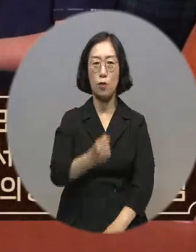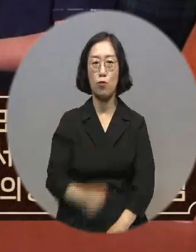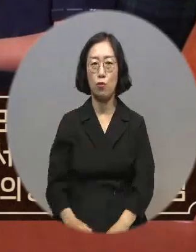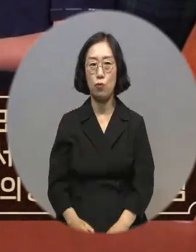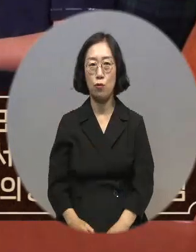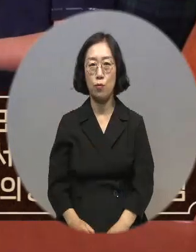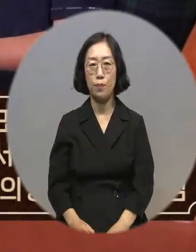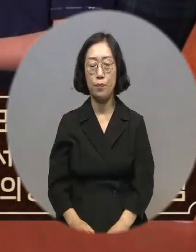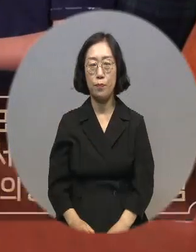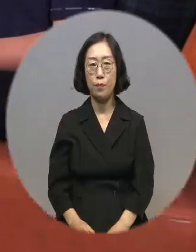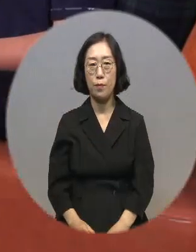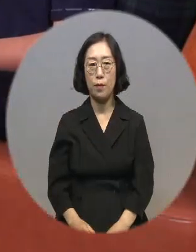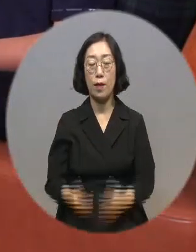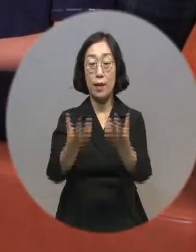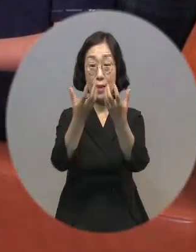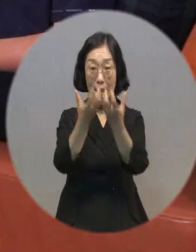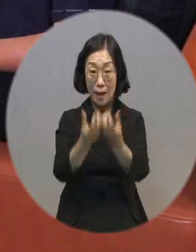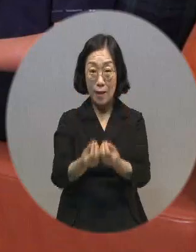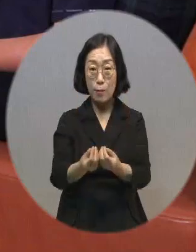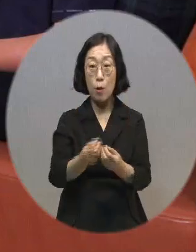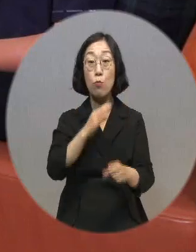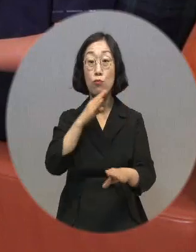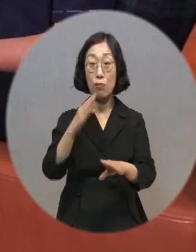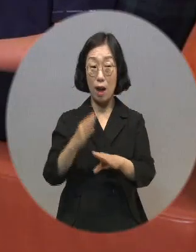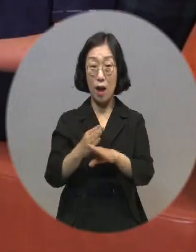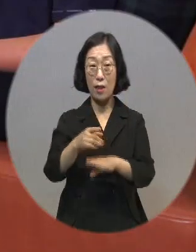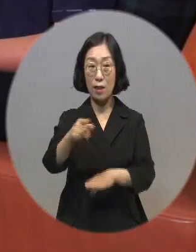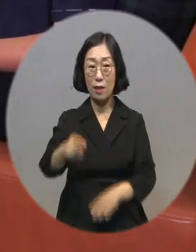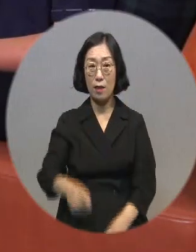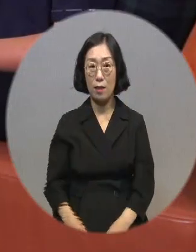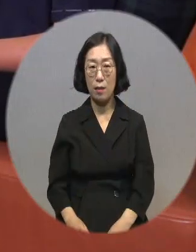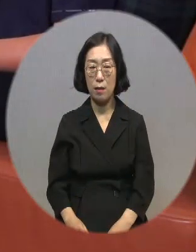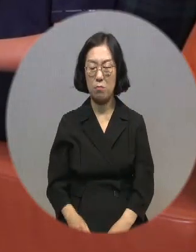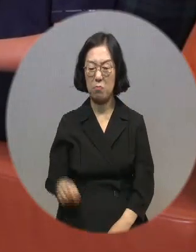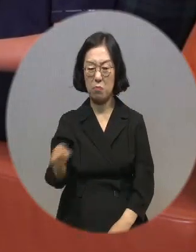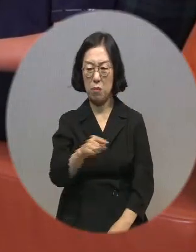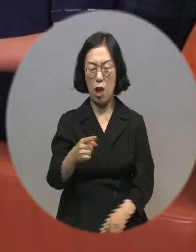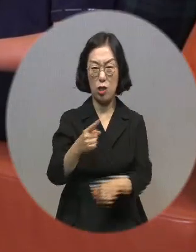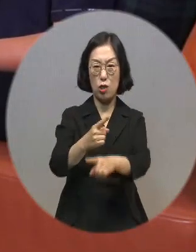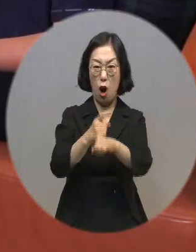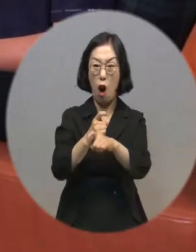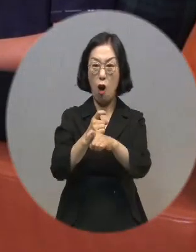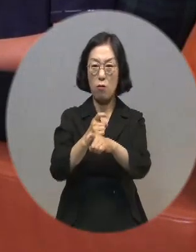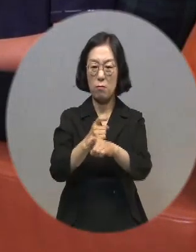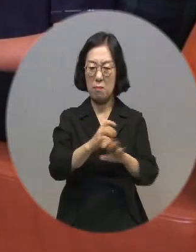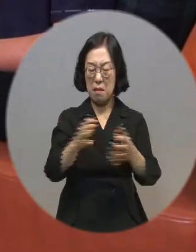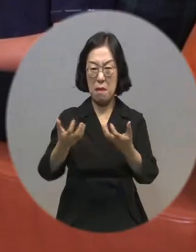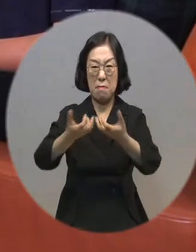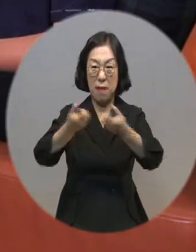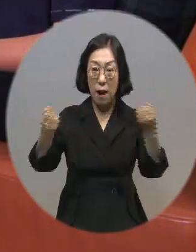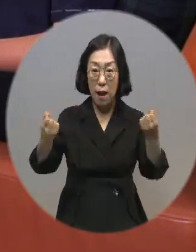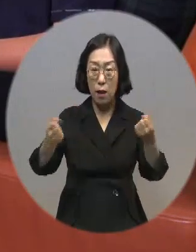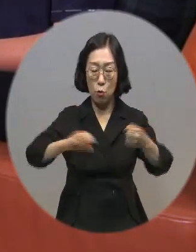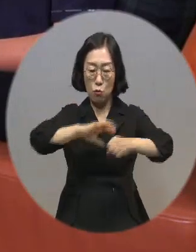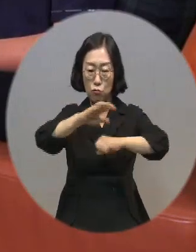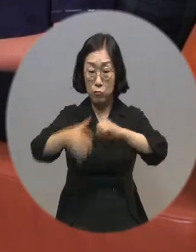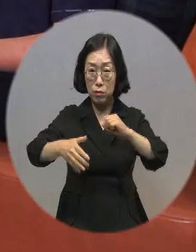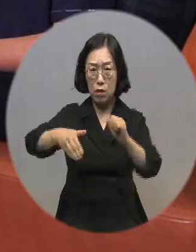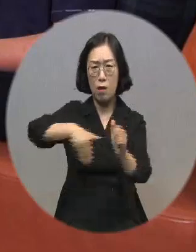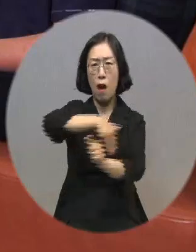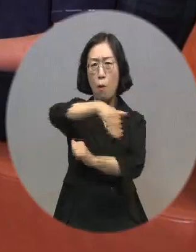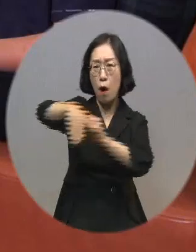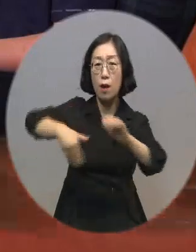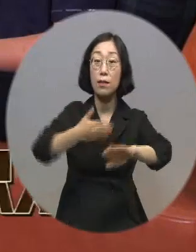얘기잖아요. 그러니까 예를 들면 북한이 적시적 두 국가론을 갖고 나왔어. 국제 정세가 변화해. 그러면